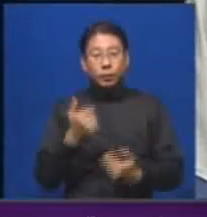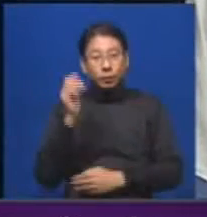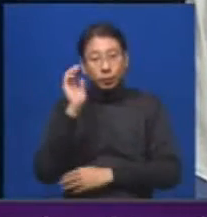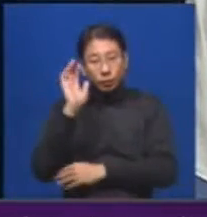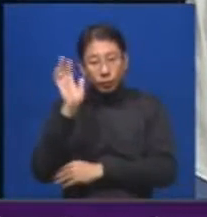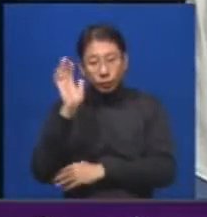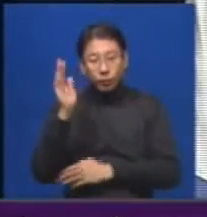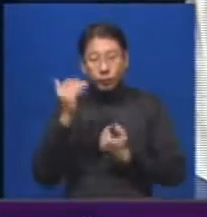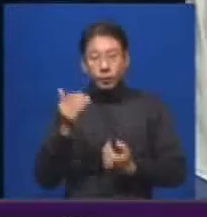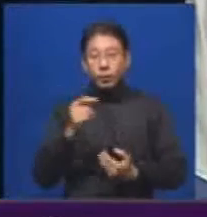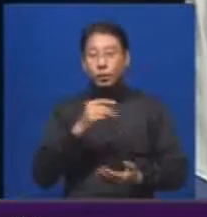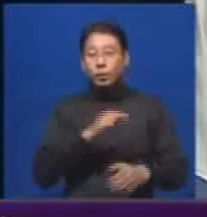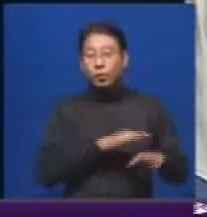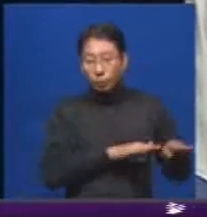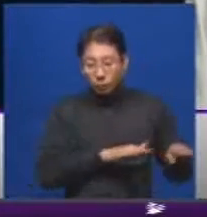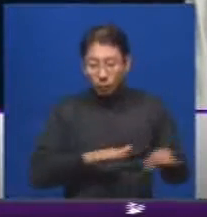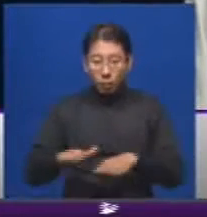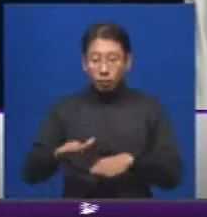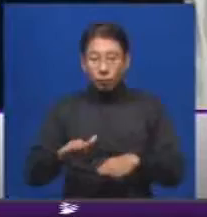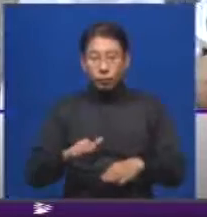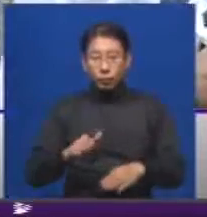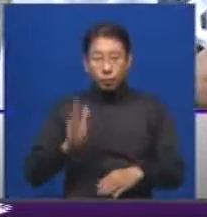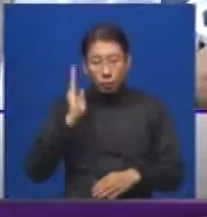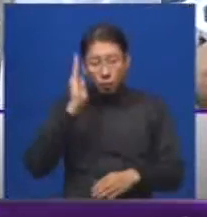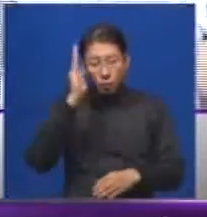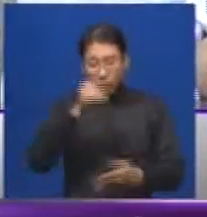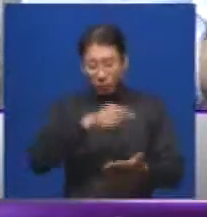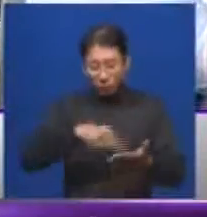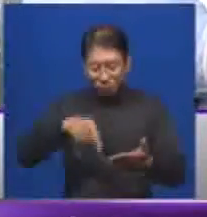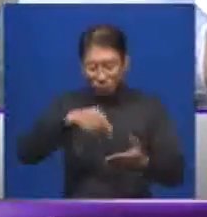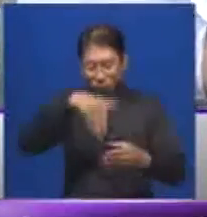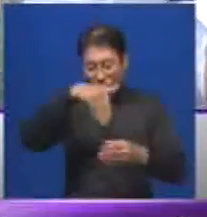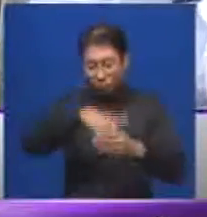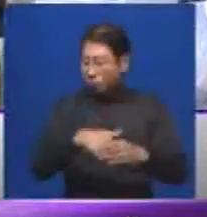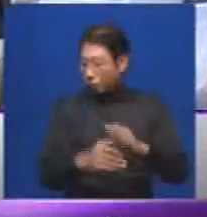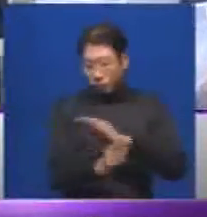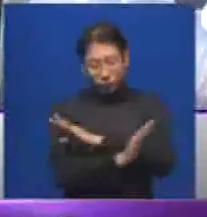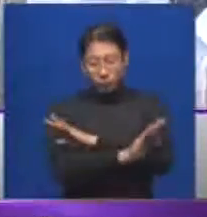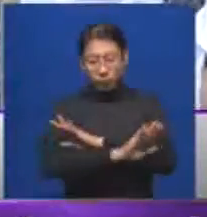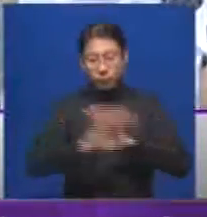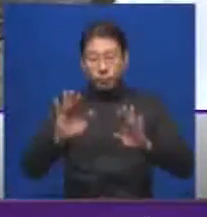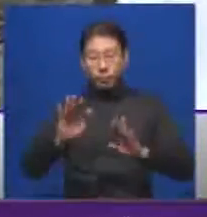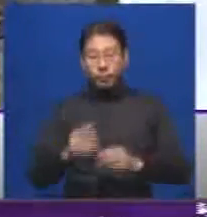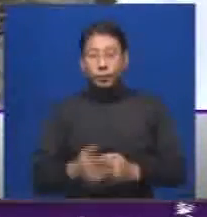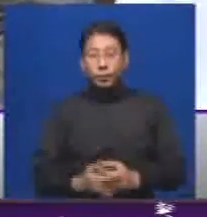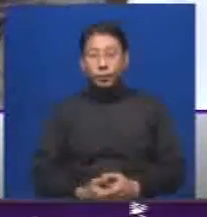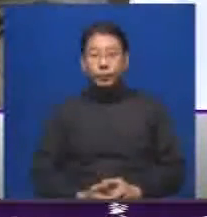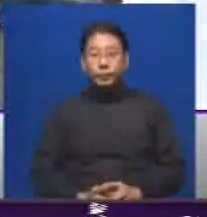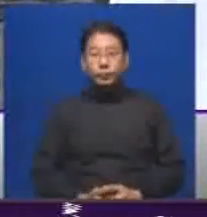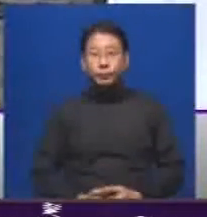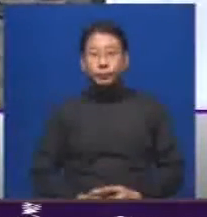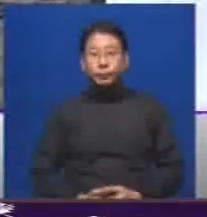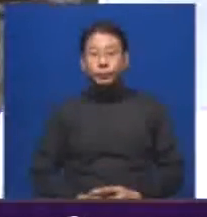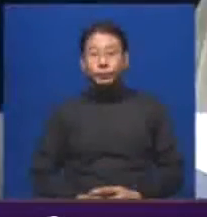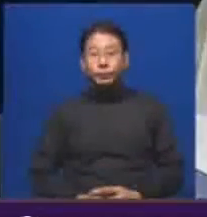การเลือกตั้งครั้งต่อไปจะไม่ลงสมัครรับเลือกตั้งเพื่อแสดงความจริงใจฟังเสียงคุณอภิสิทธิ์ค่ะ